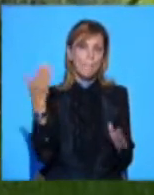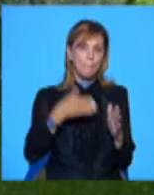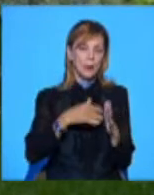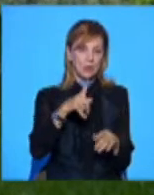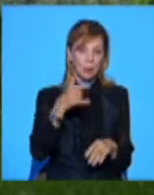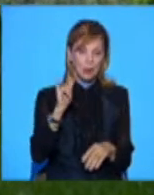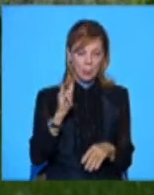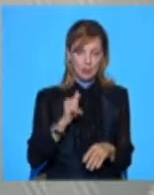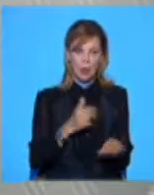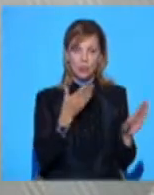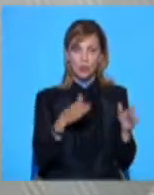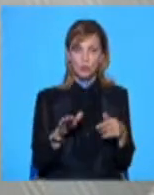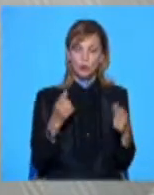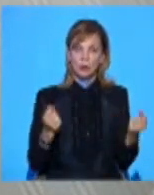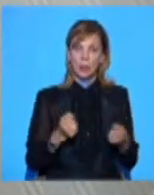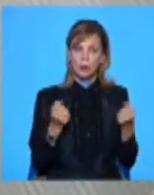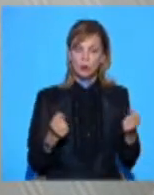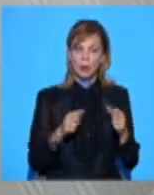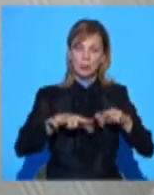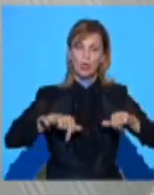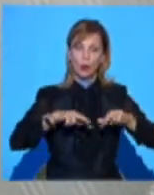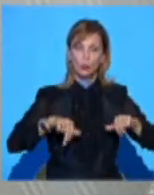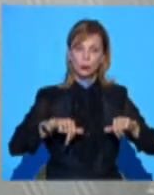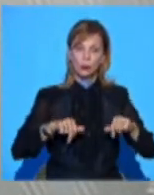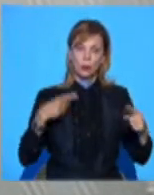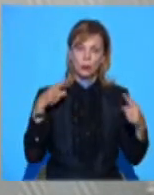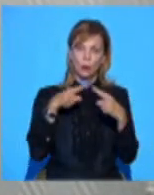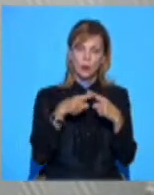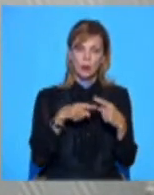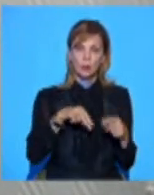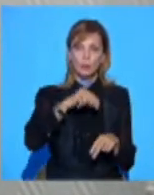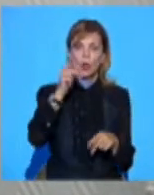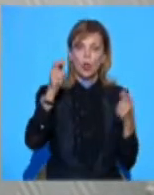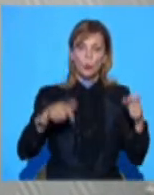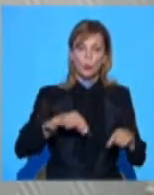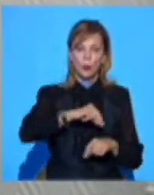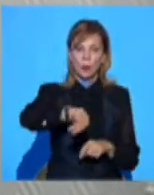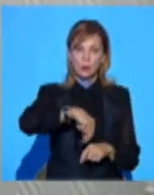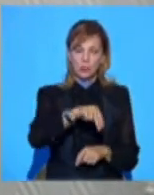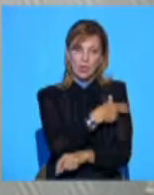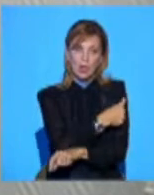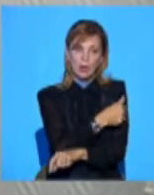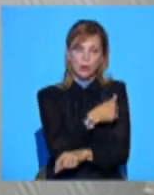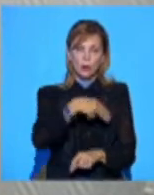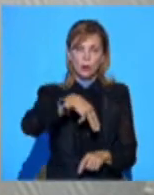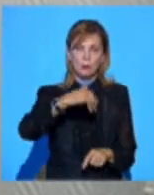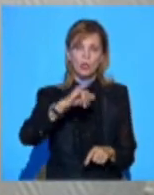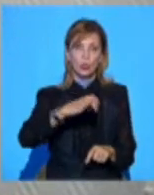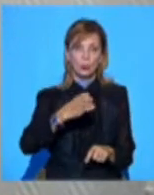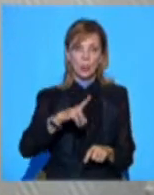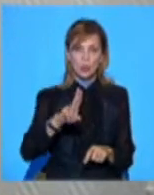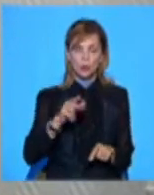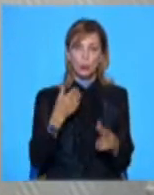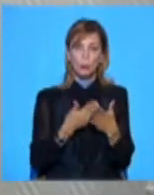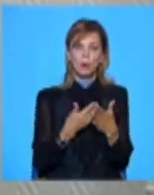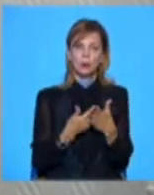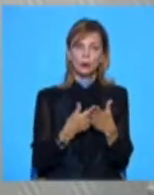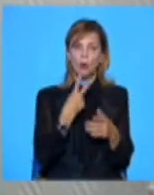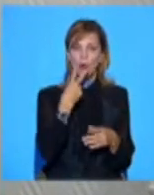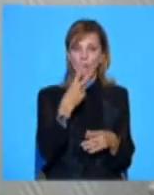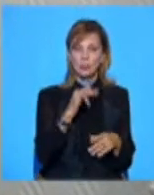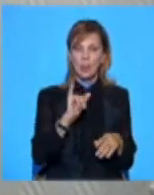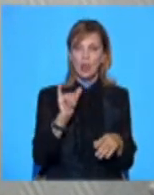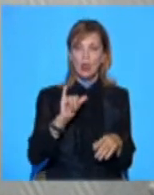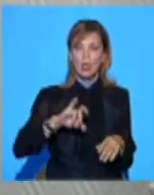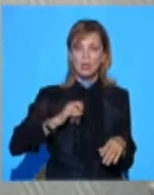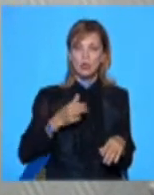constatate. S-a demarat acțiunea de investigare în obiectiv, bucătăria Colegiului Național Ion Minulescu, pentru identificarea